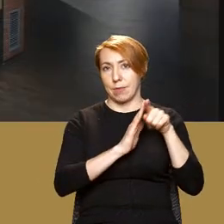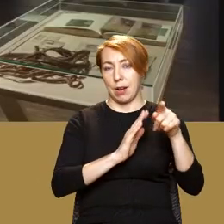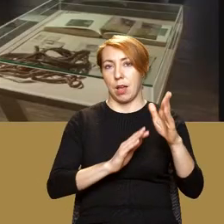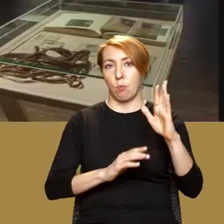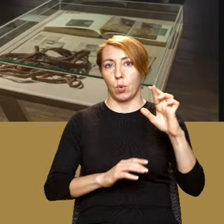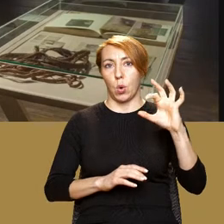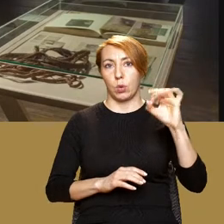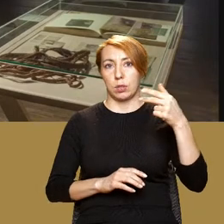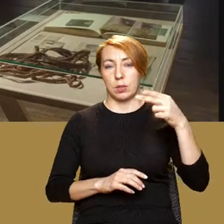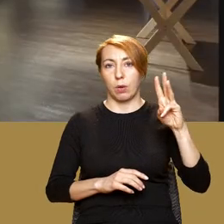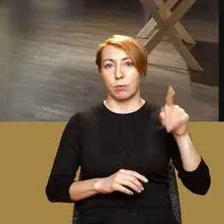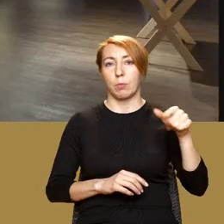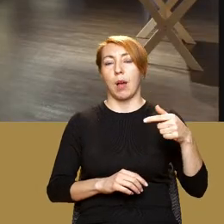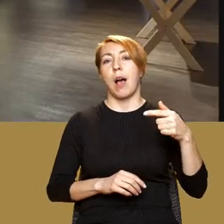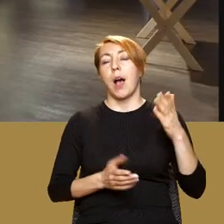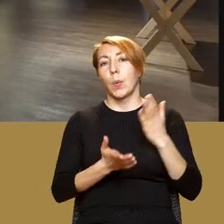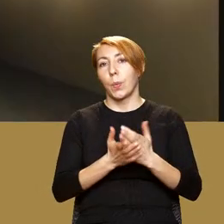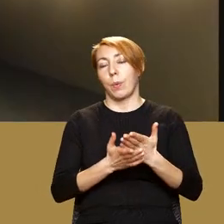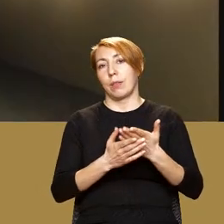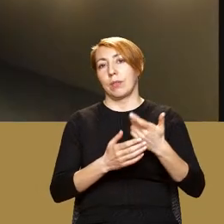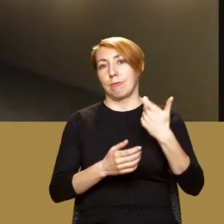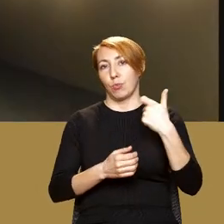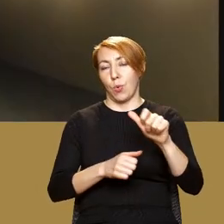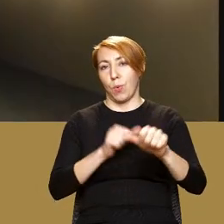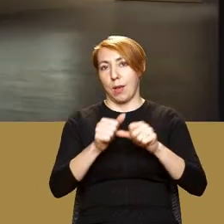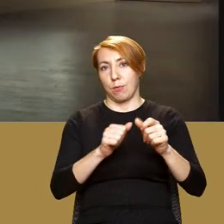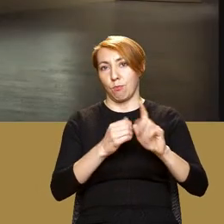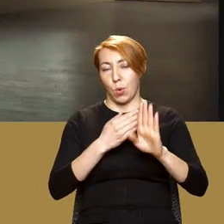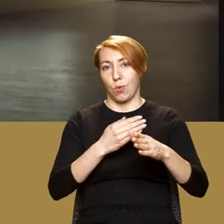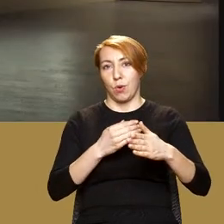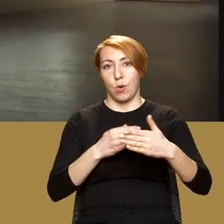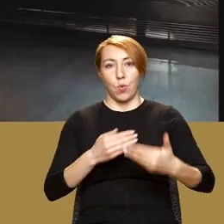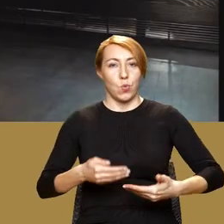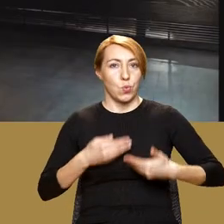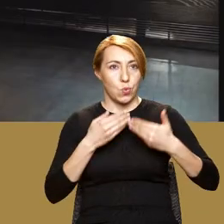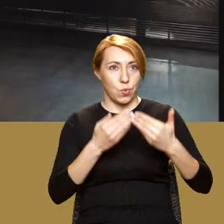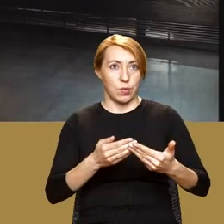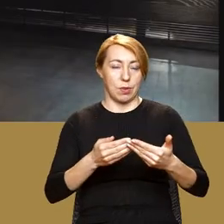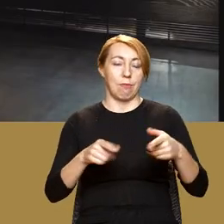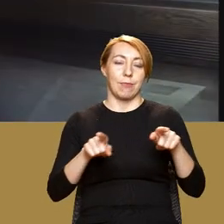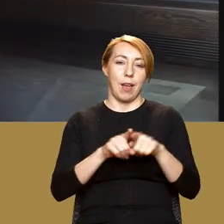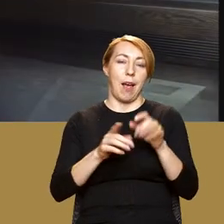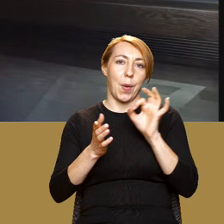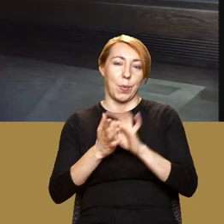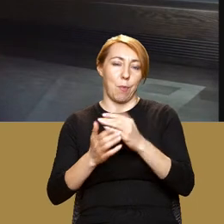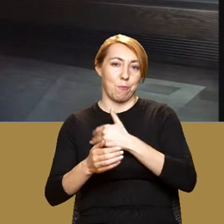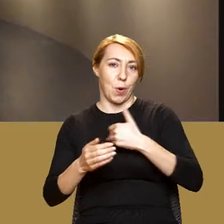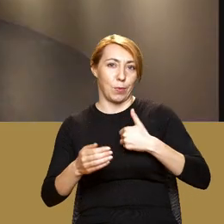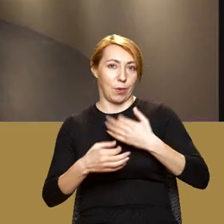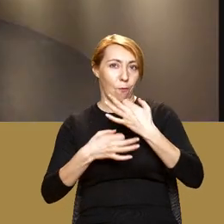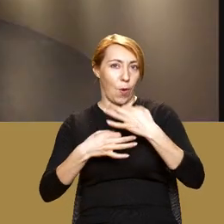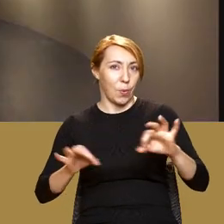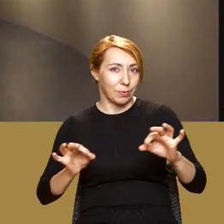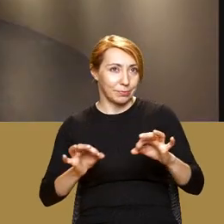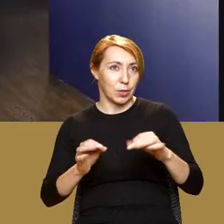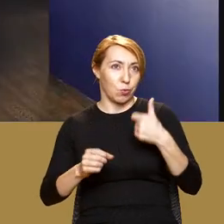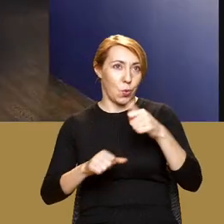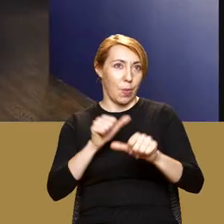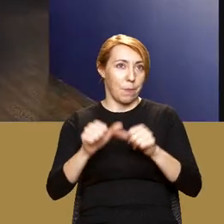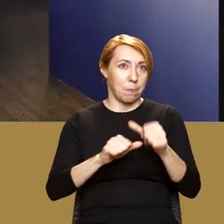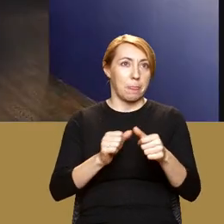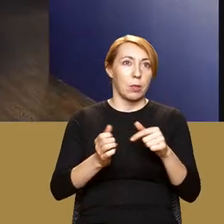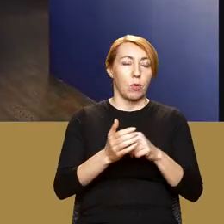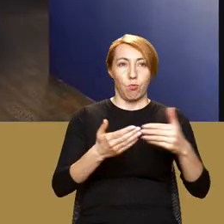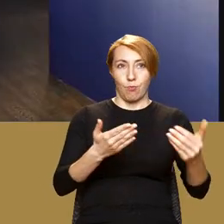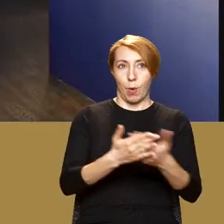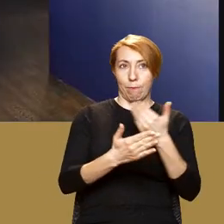stulecie śmierci i w setną rocznicę odzyskania niepodległości. Tutaj już też Państwo widzicie zupełnie inną, nowoczesną aranżację. Udało